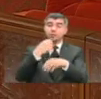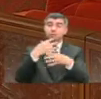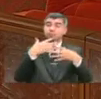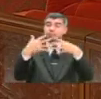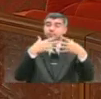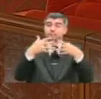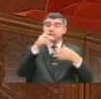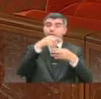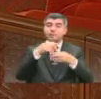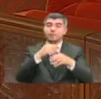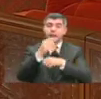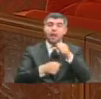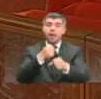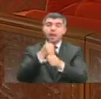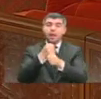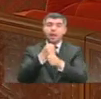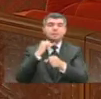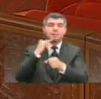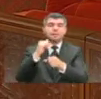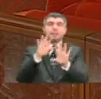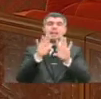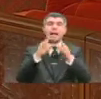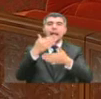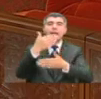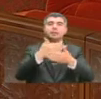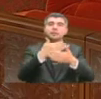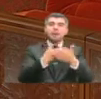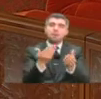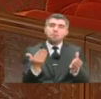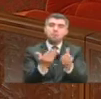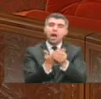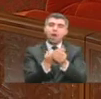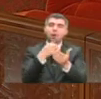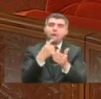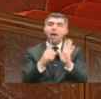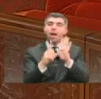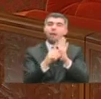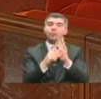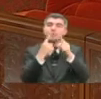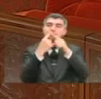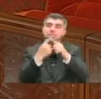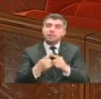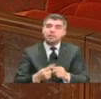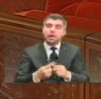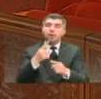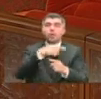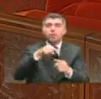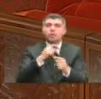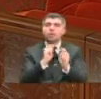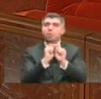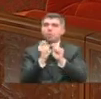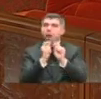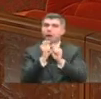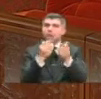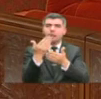سنويا تقرير ديال الشراكه مع الجمعيات والتجمعات مرفق بالقانون المالي، كل سنه غايجيكم التقرير وغادي يكون فيه النقاش على